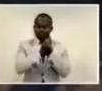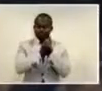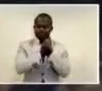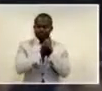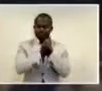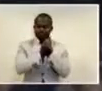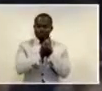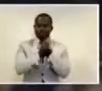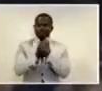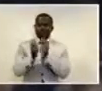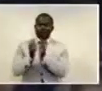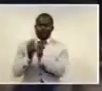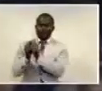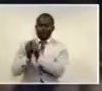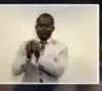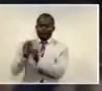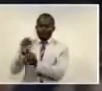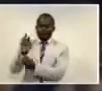na Rutsiro